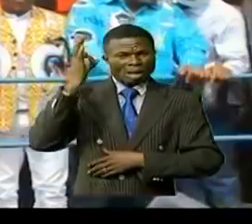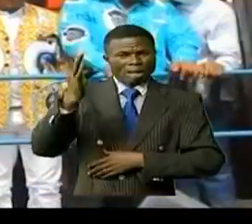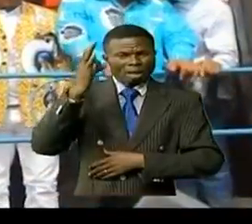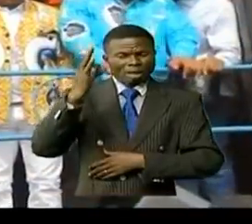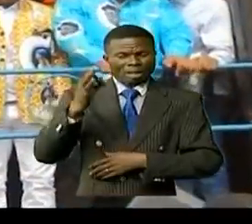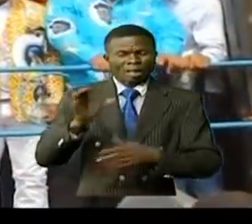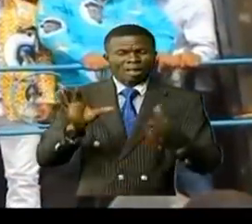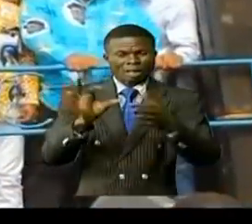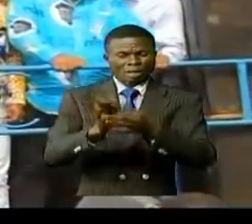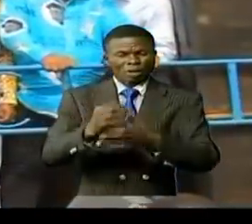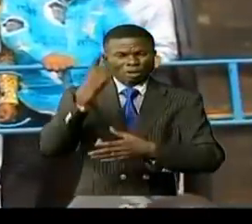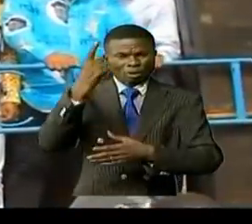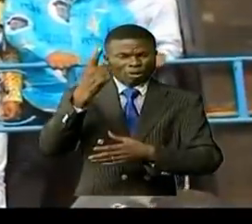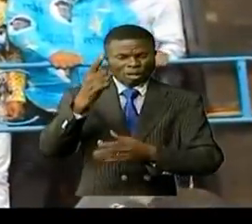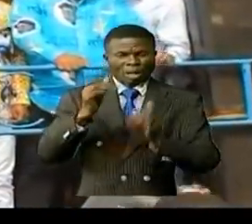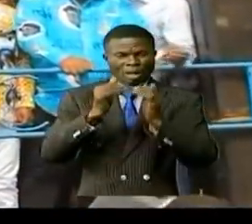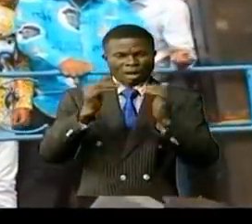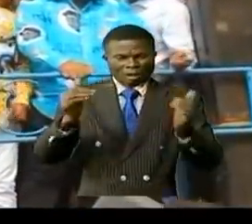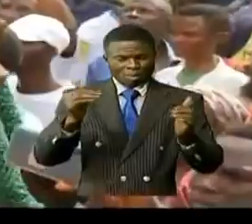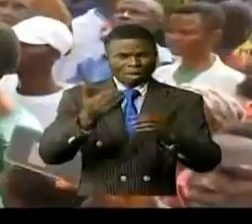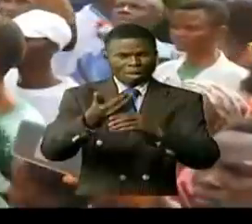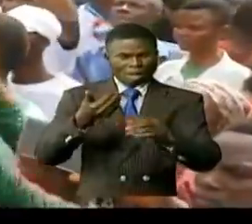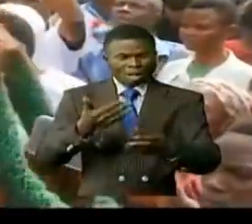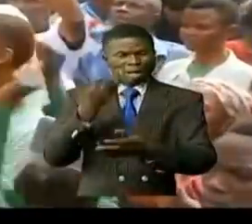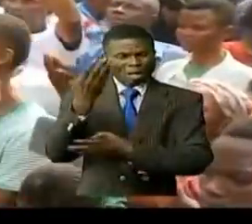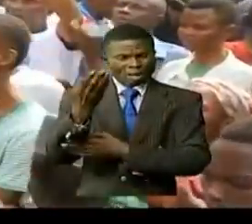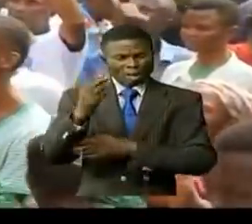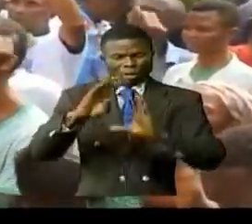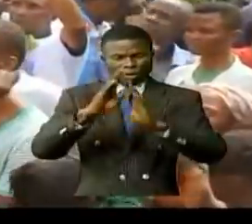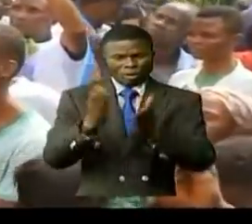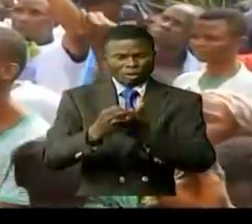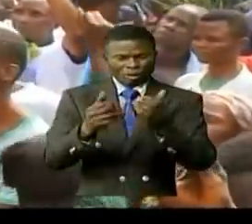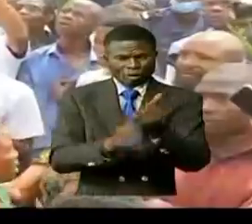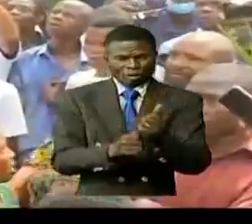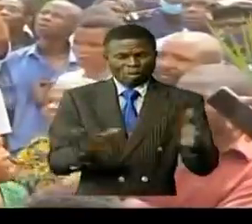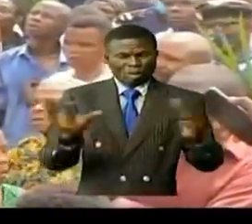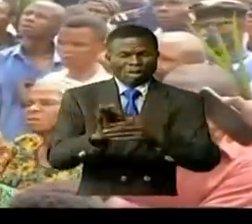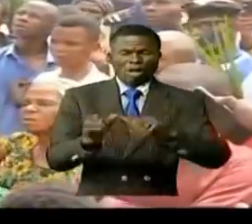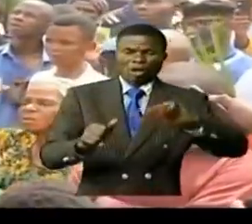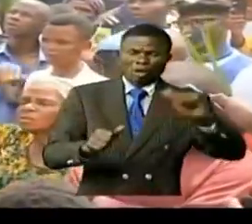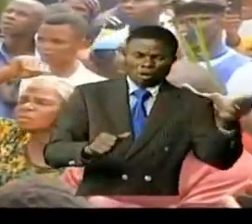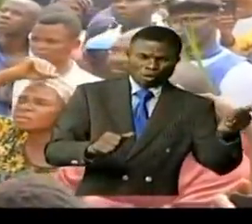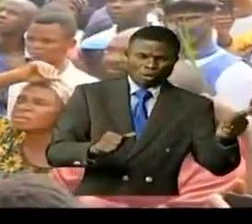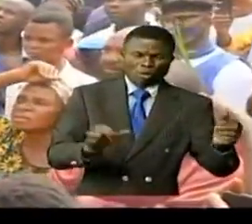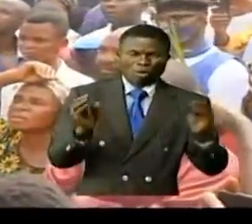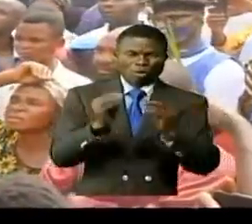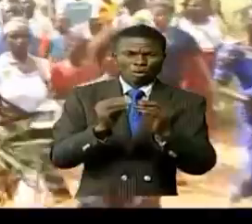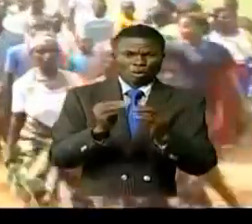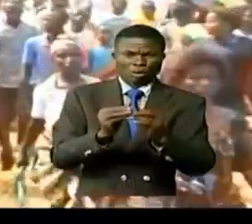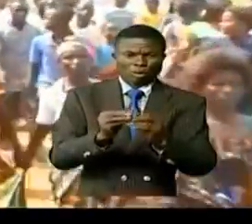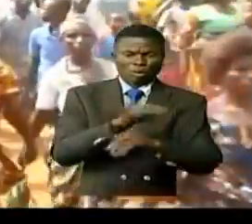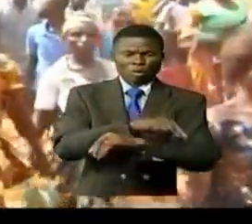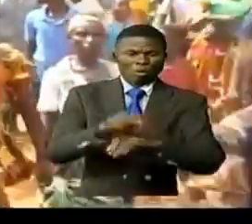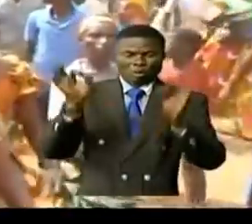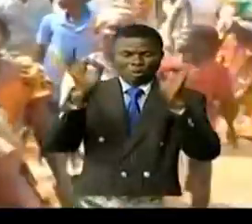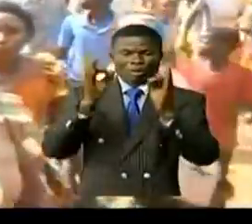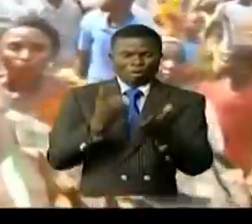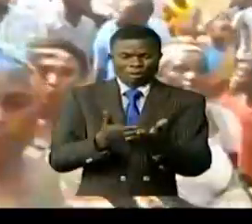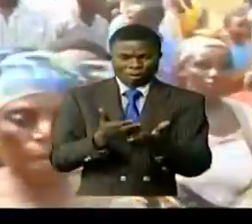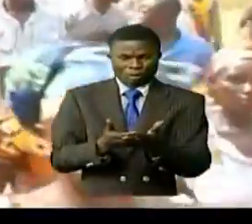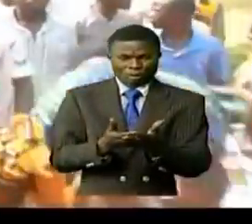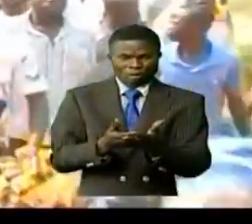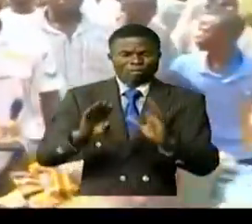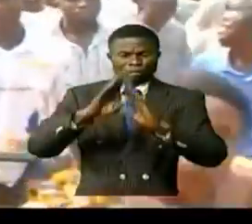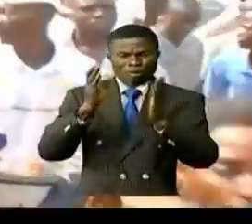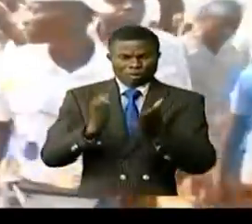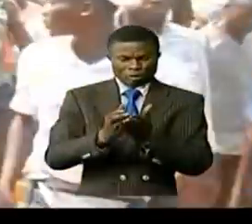l'unité et la réconciliation avant de leur demander de se joindre aux autres qui étaient réunis au bureau de leur fédération. Ensemble, ils ont